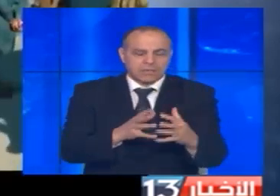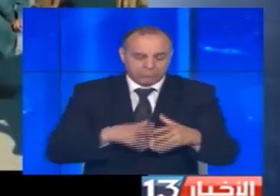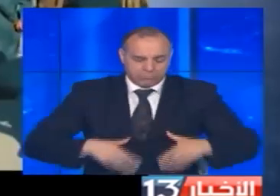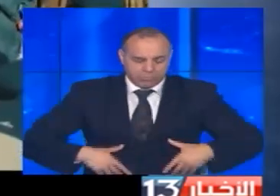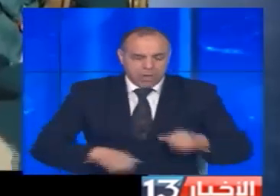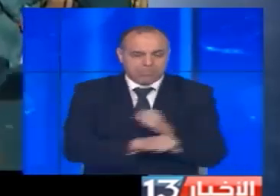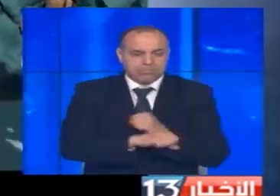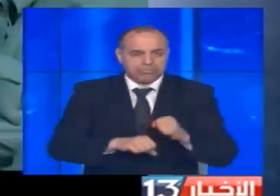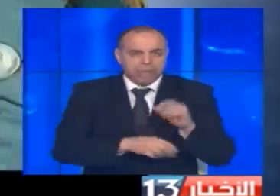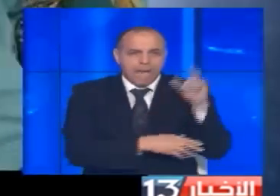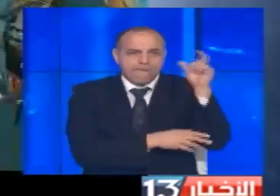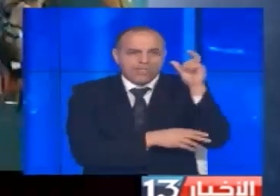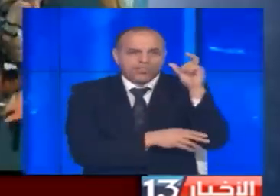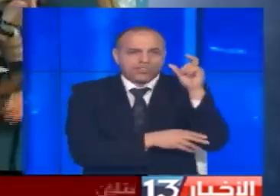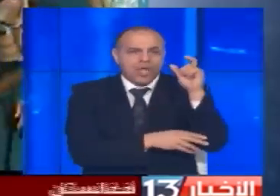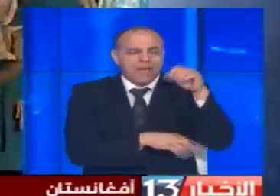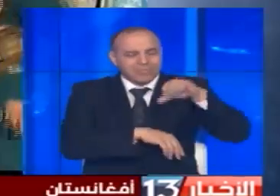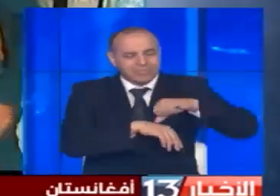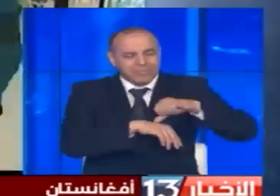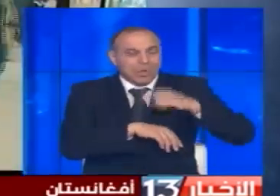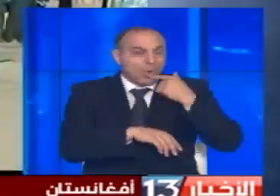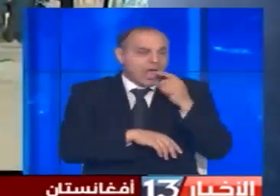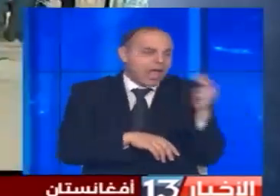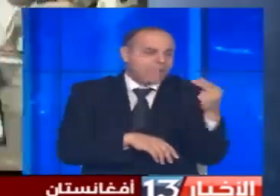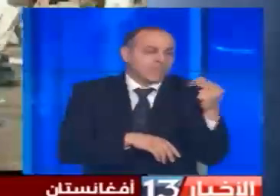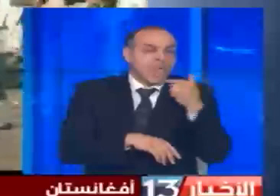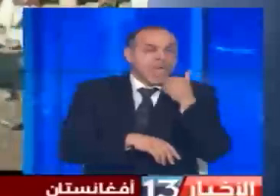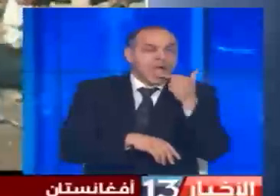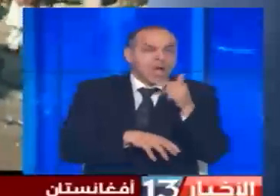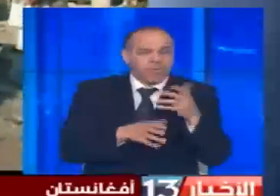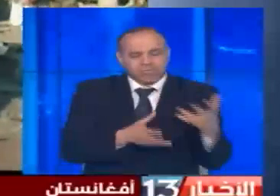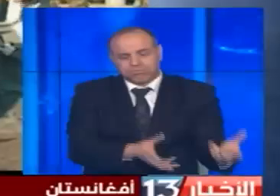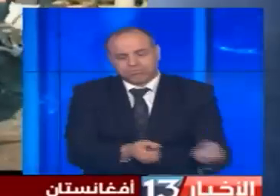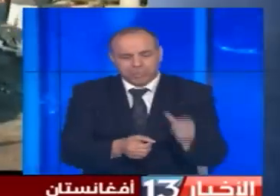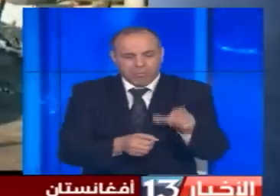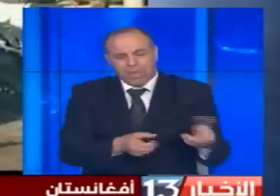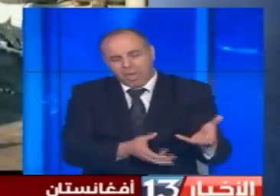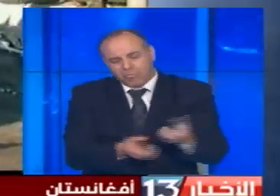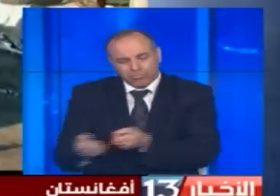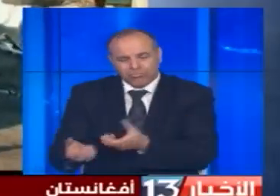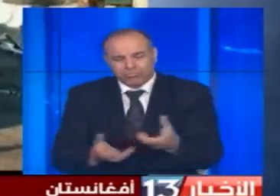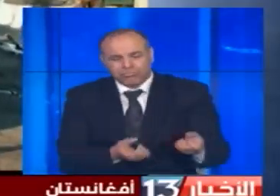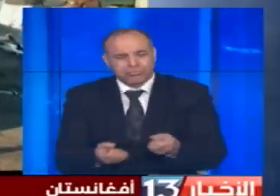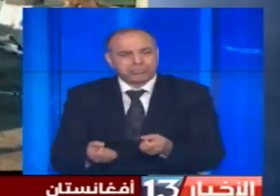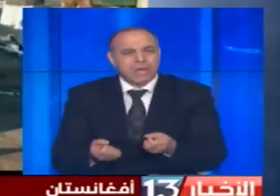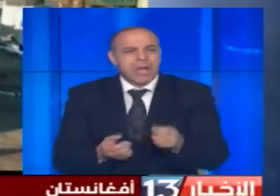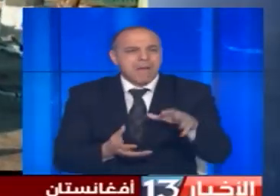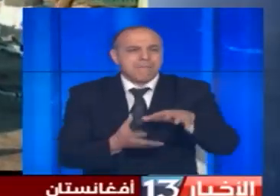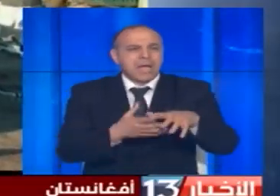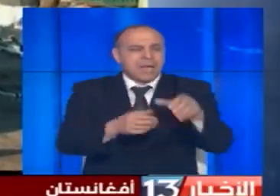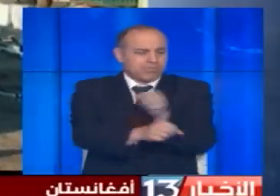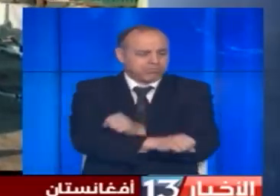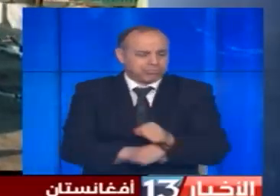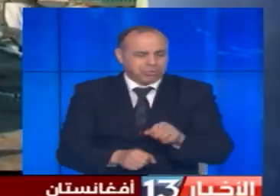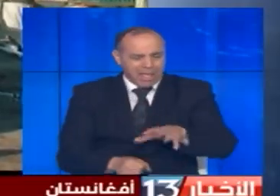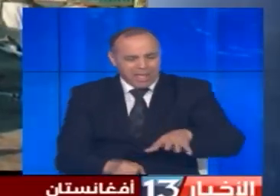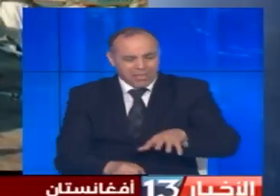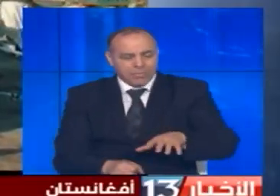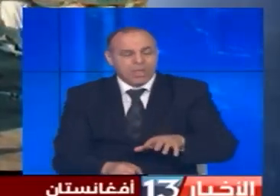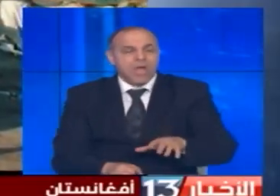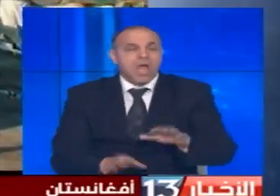انتحاري قرب مسجد غرب كابول، وما زالت عملية انتشال الجثث متواصلة من مكان التفجير، كما